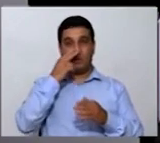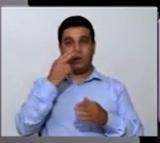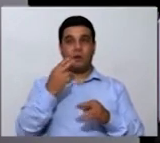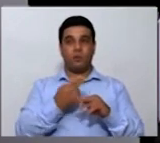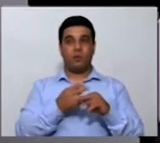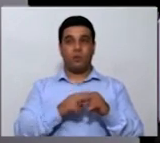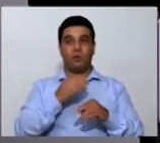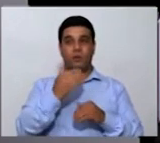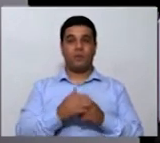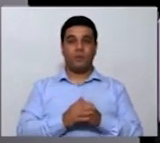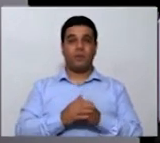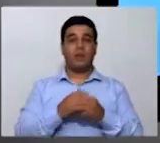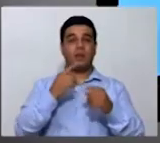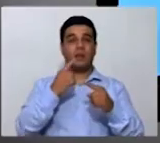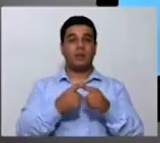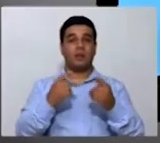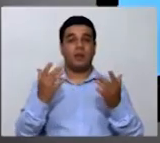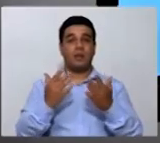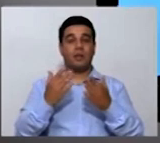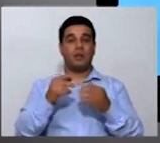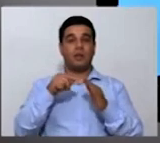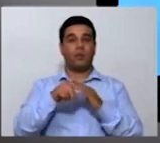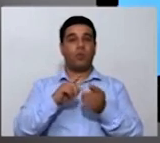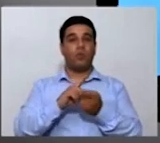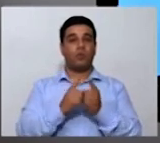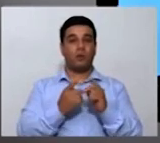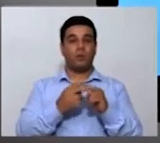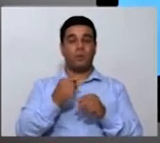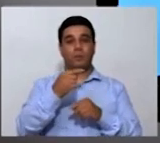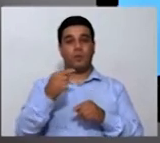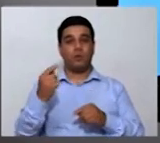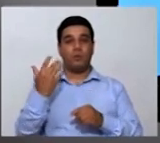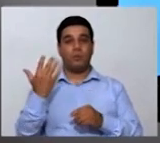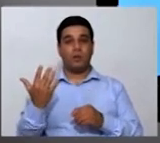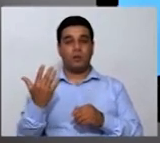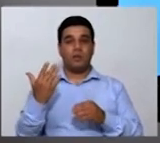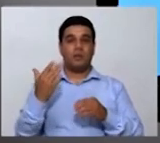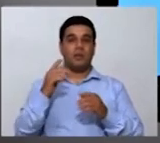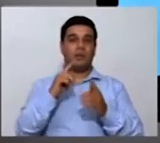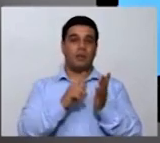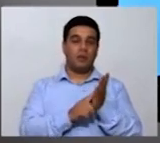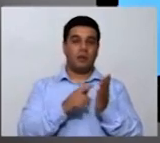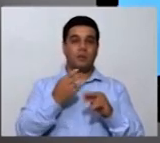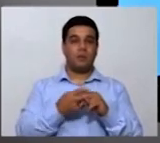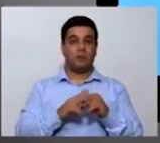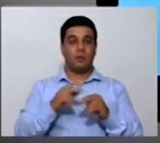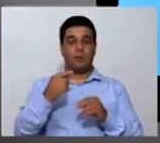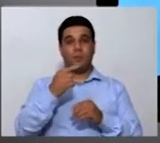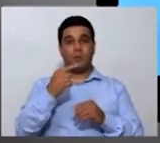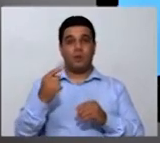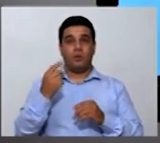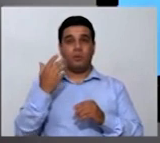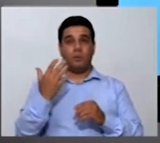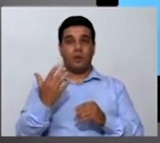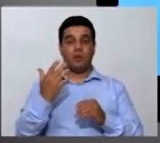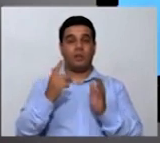grafik berildi. X qanday qiymatlar qabul qilyapti? -5 dan 7 gacha. Demak, -5